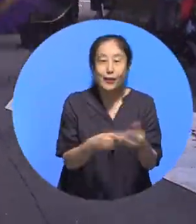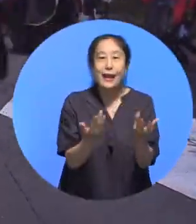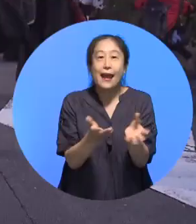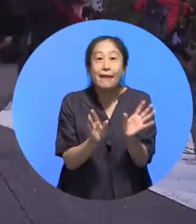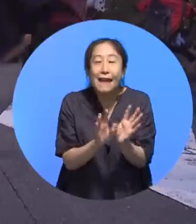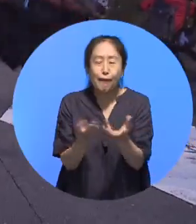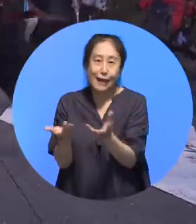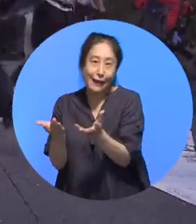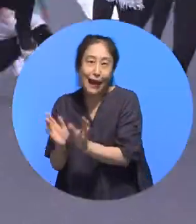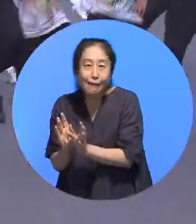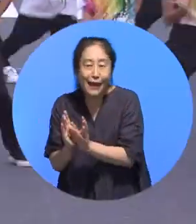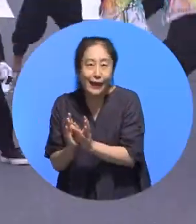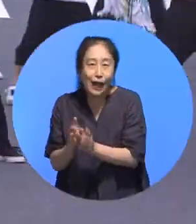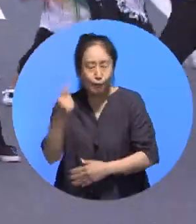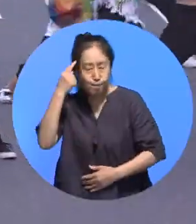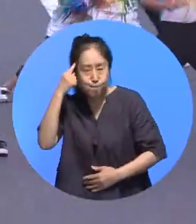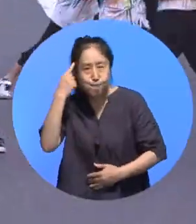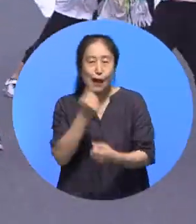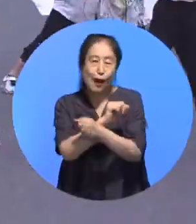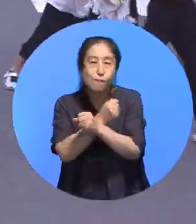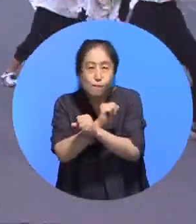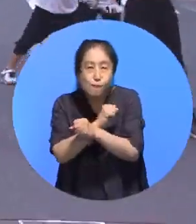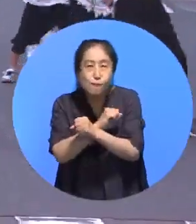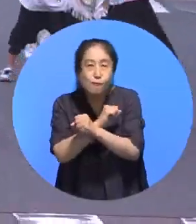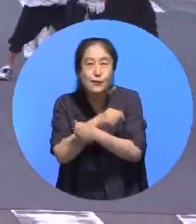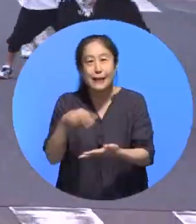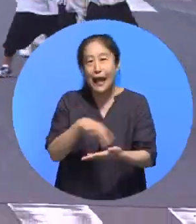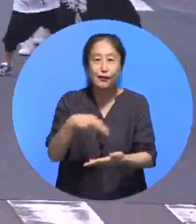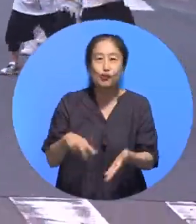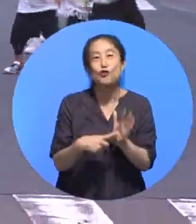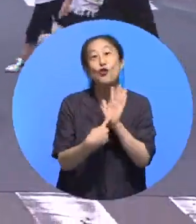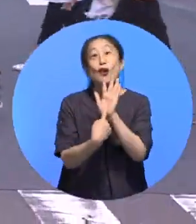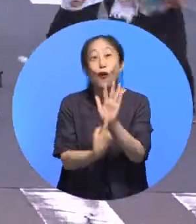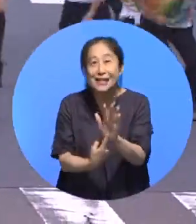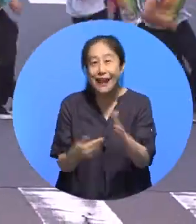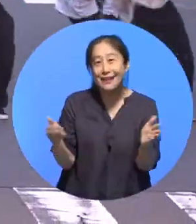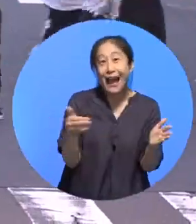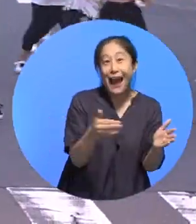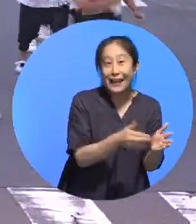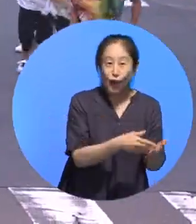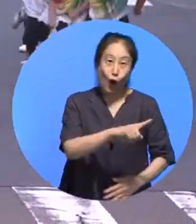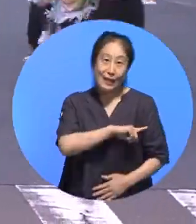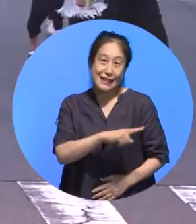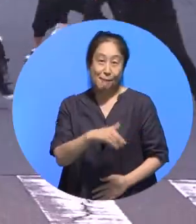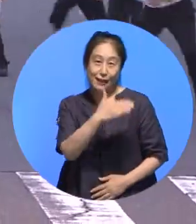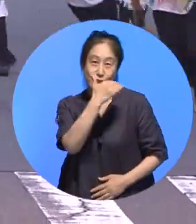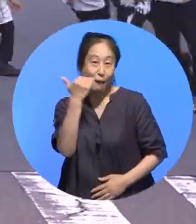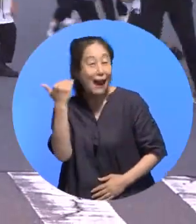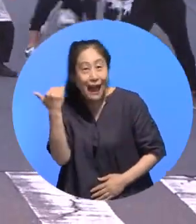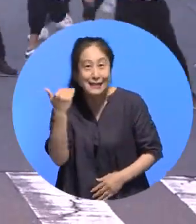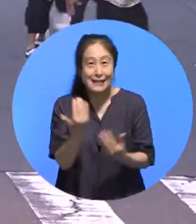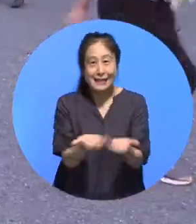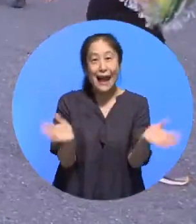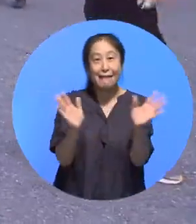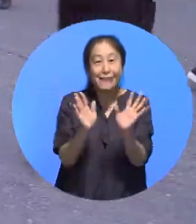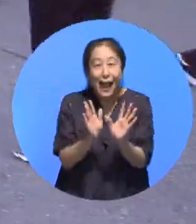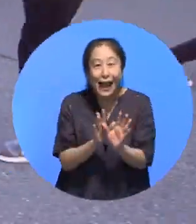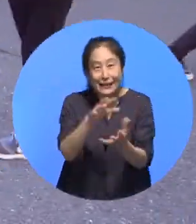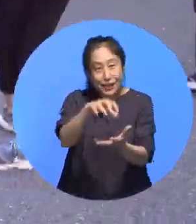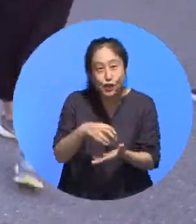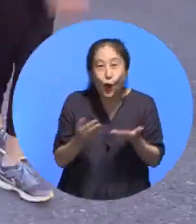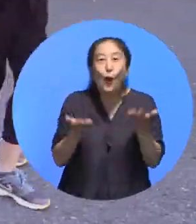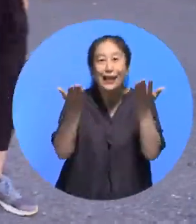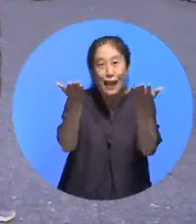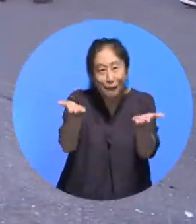それぞれの団体が思考を凝らしたダンスを披露し最後には優れた踊りなどを披露した団体に賞が